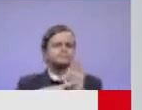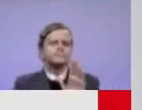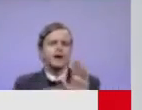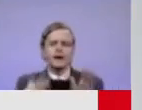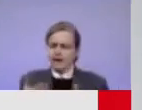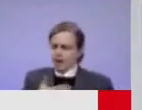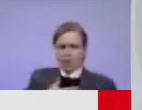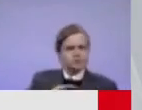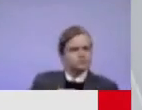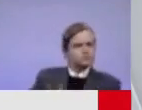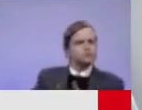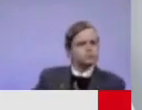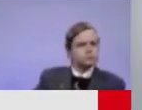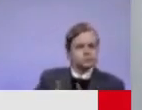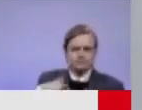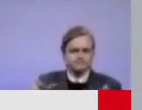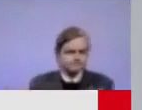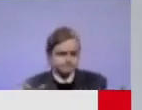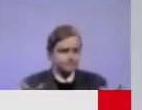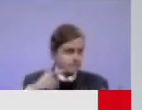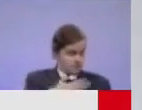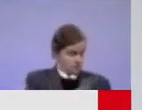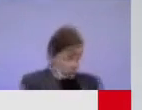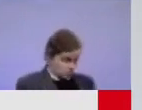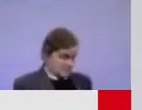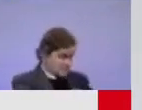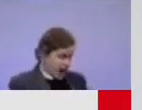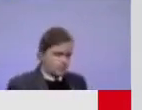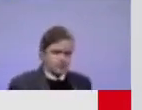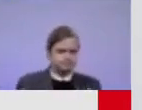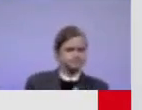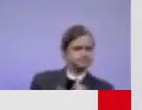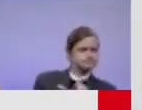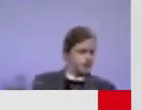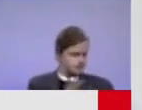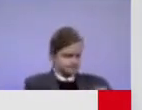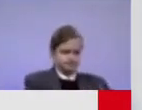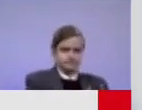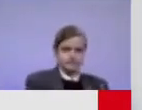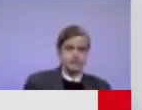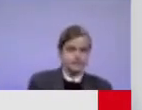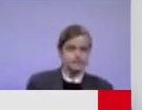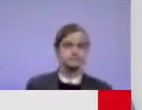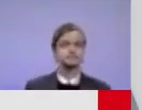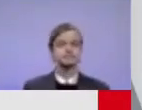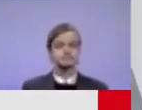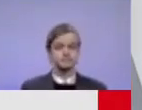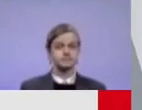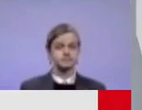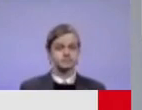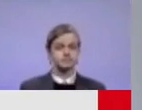copiilor noștri și a democrațiilor liberale. România este un furnizor de securitate și